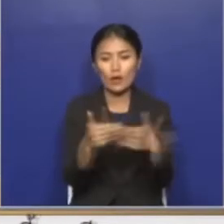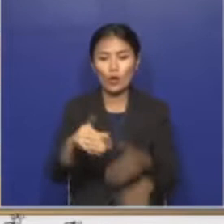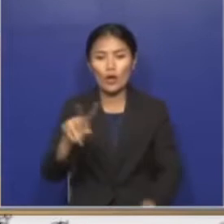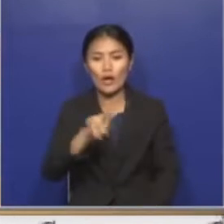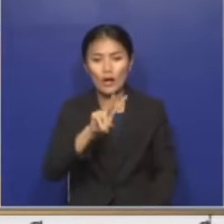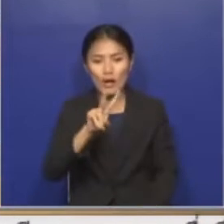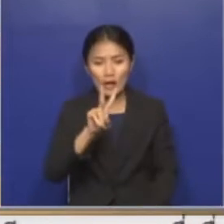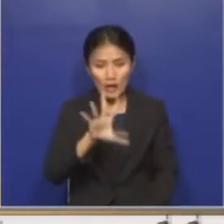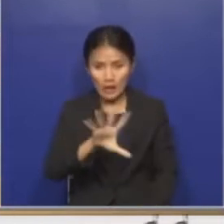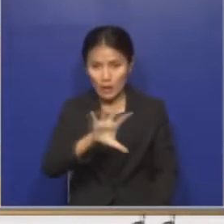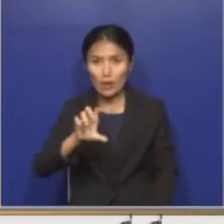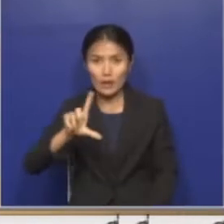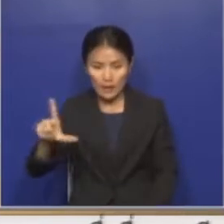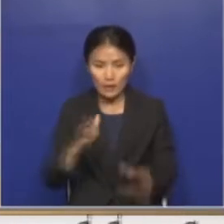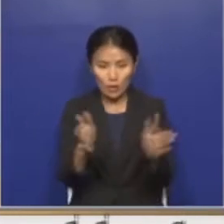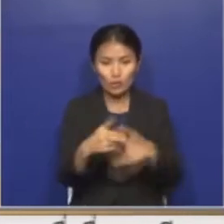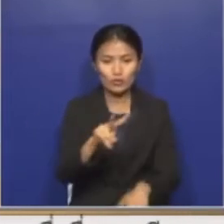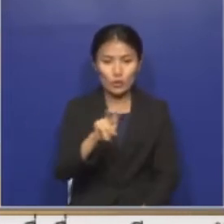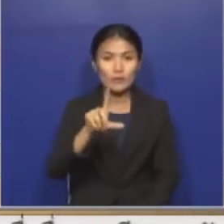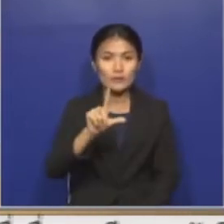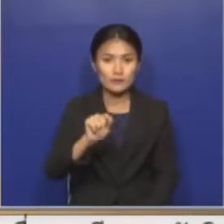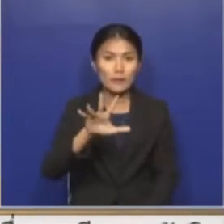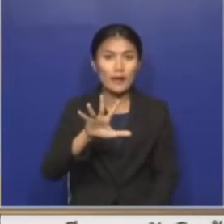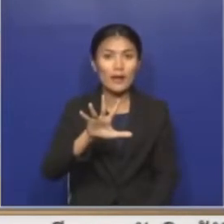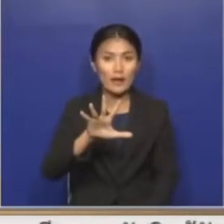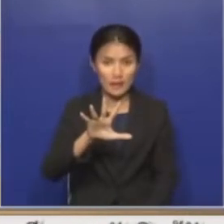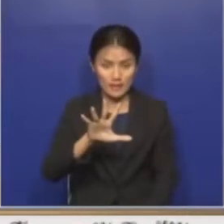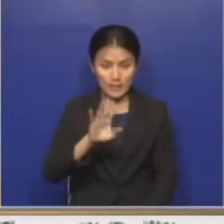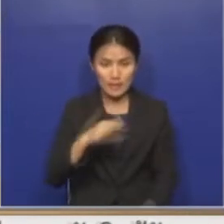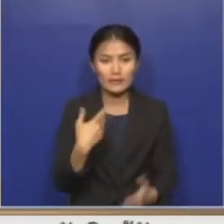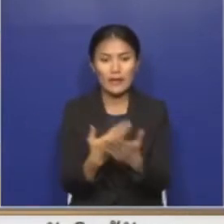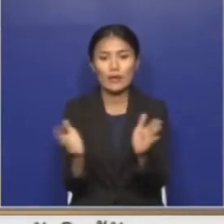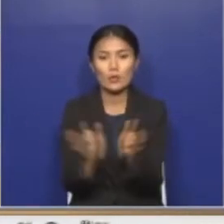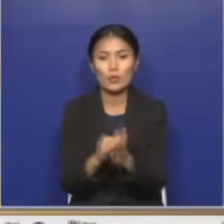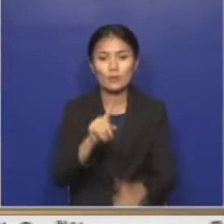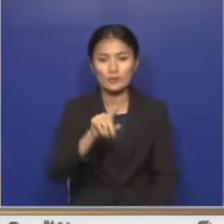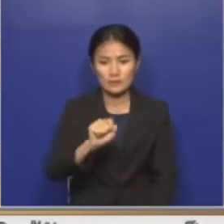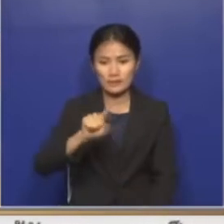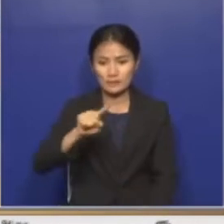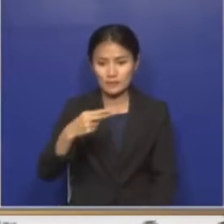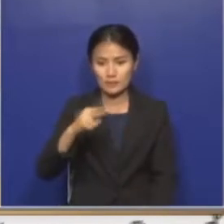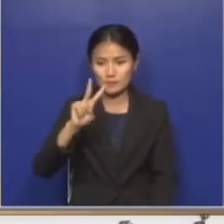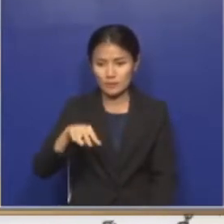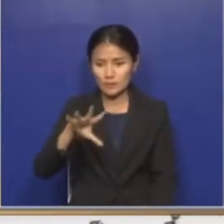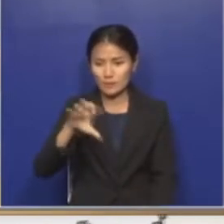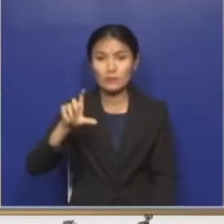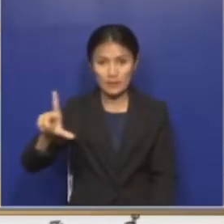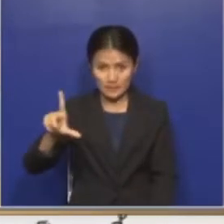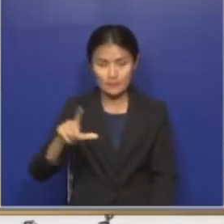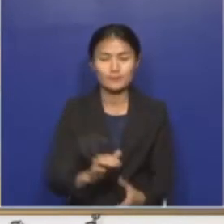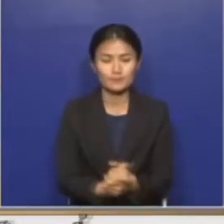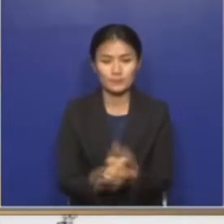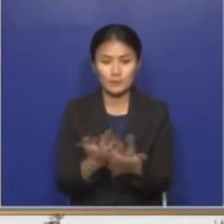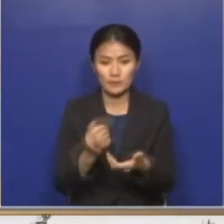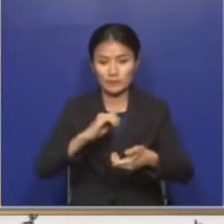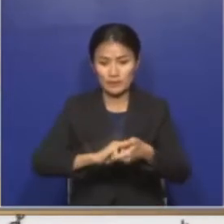225บาทเป็นเงินทั้งสิ้น 1แสนหนึ่งหมื่นสองพันห้าร้อยล้านบาททำ